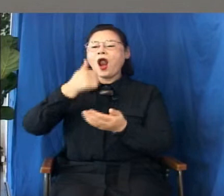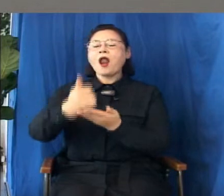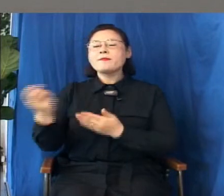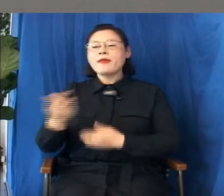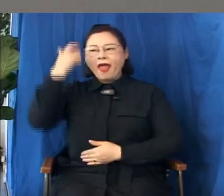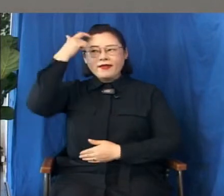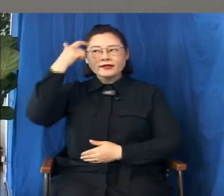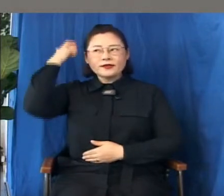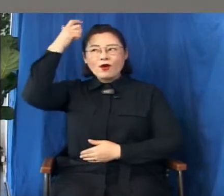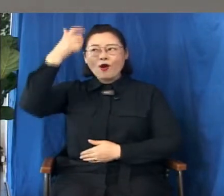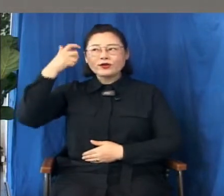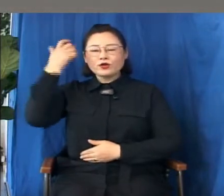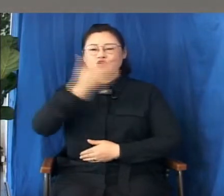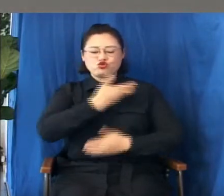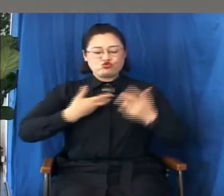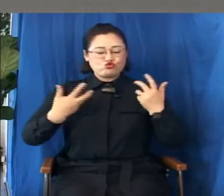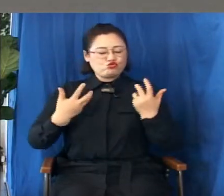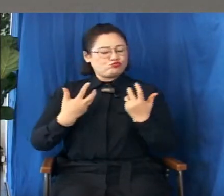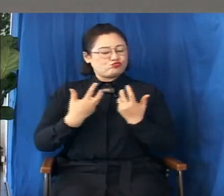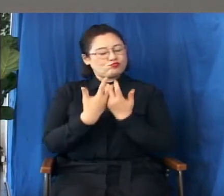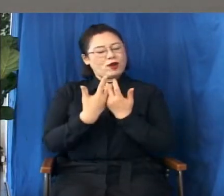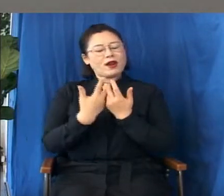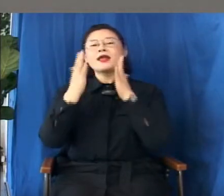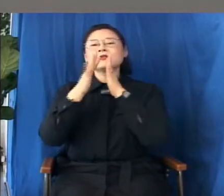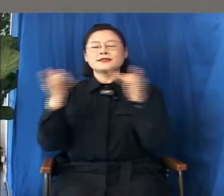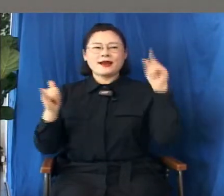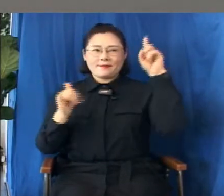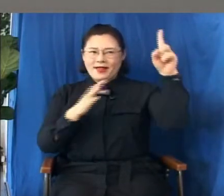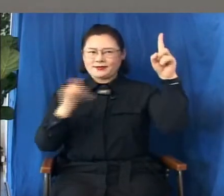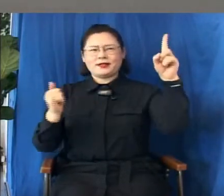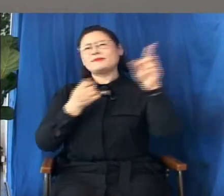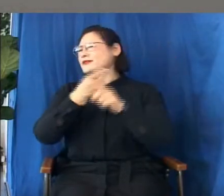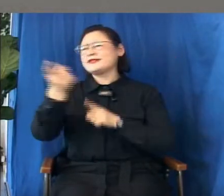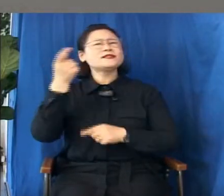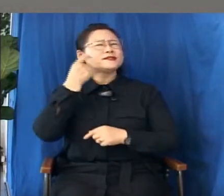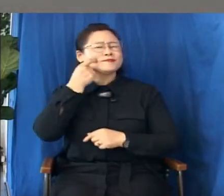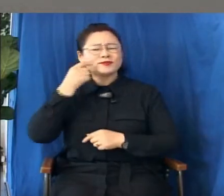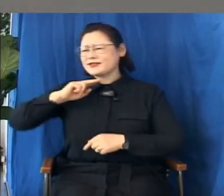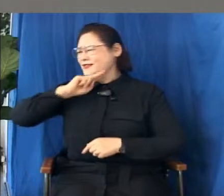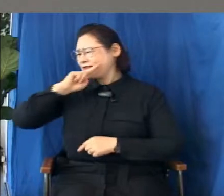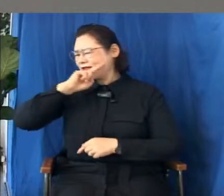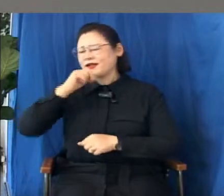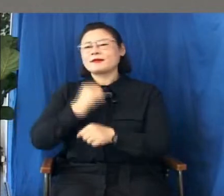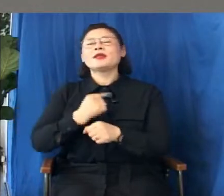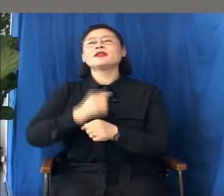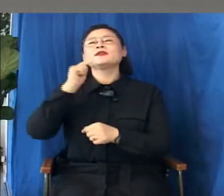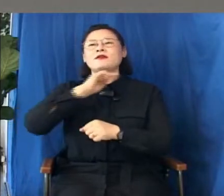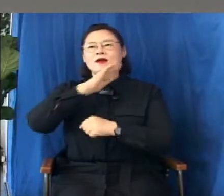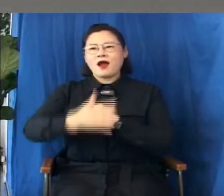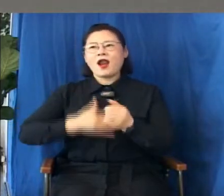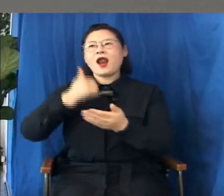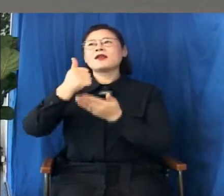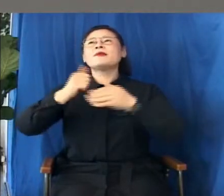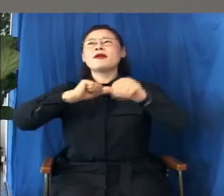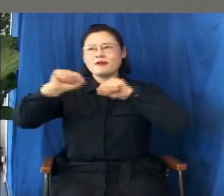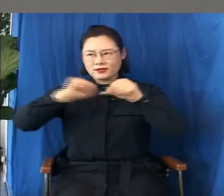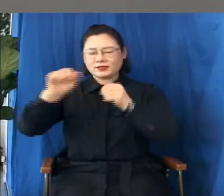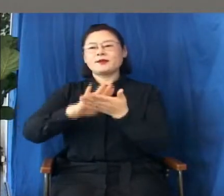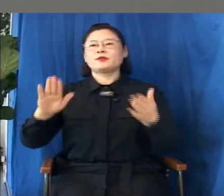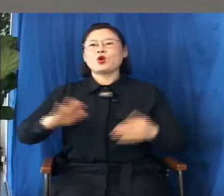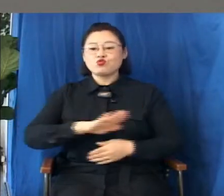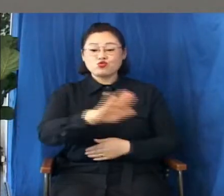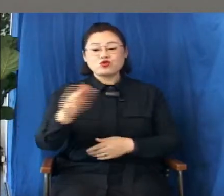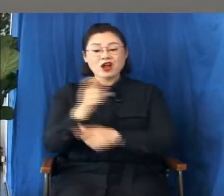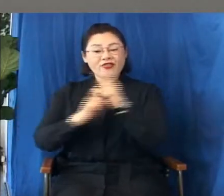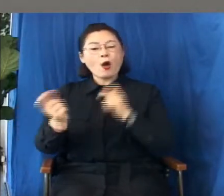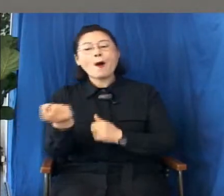사람 한 사람을 이기지 못해서 시기하게 만드는 게 그게 하나님의 역사입니다. 그래서 우리가 뭐 더